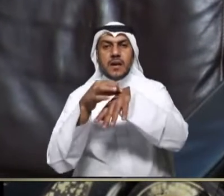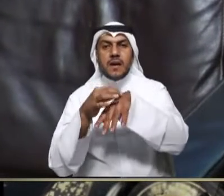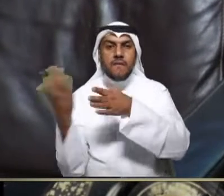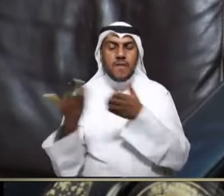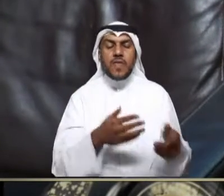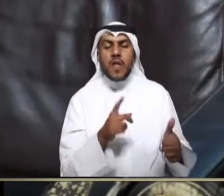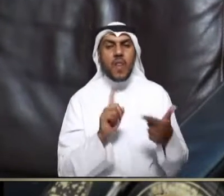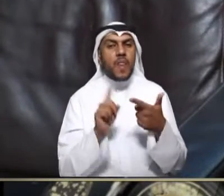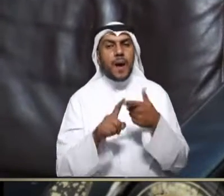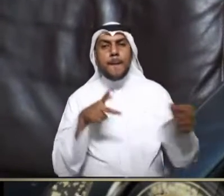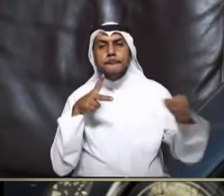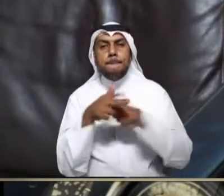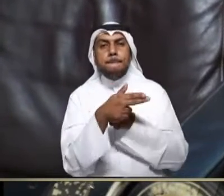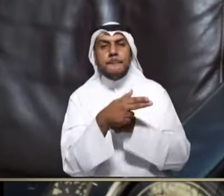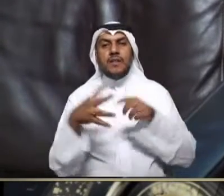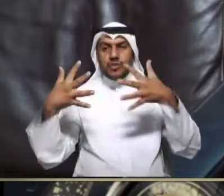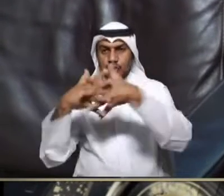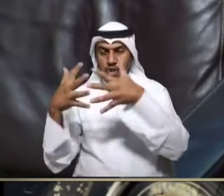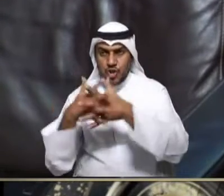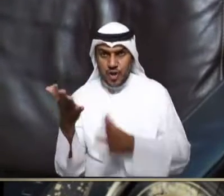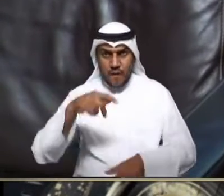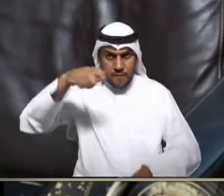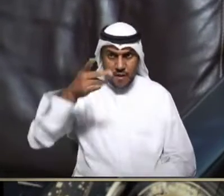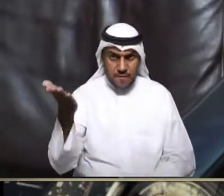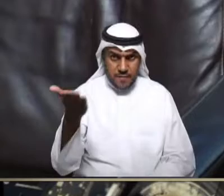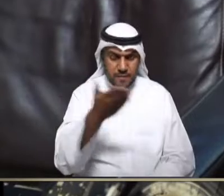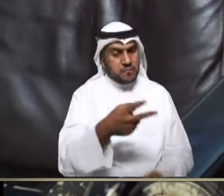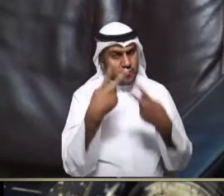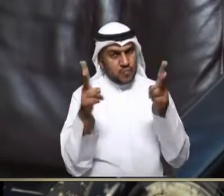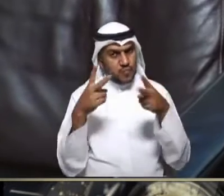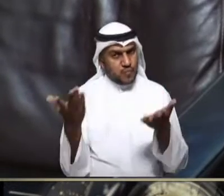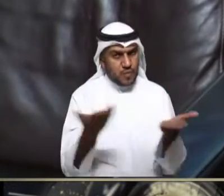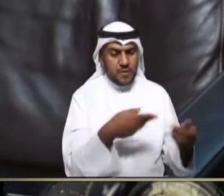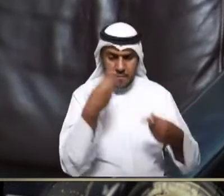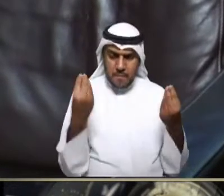المعرض للشركات الإنتاجية والذي يضم أكثر من